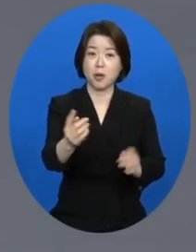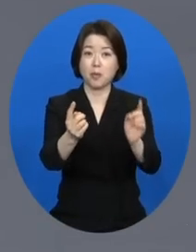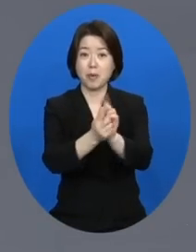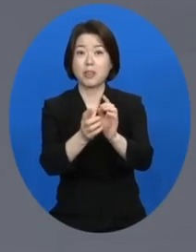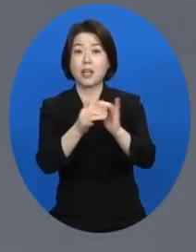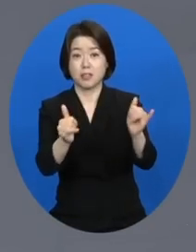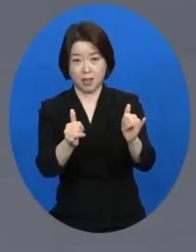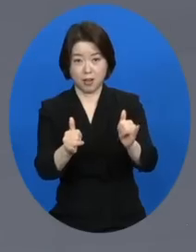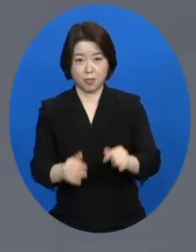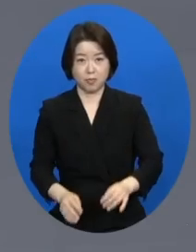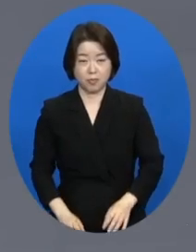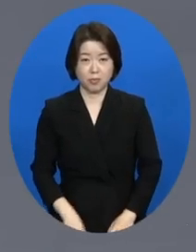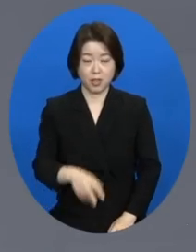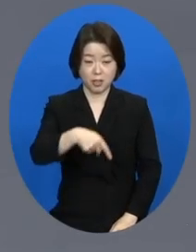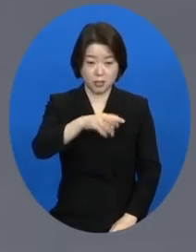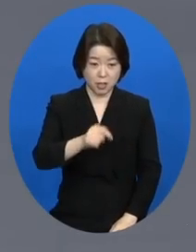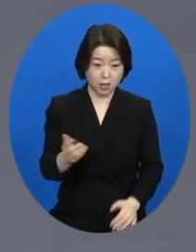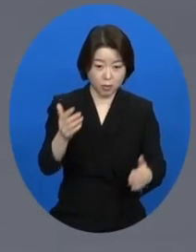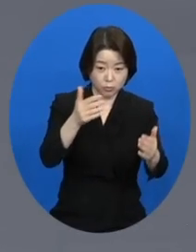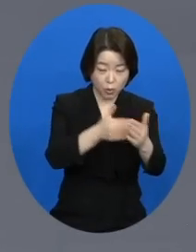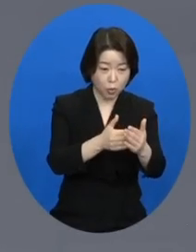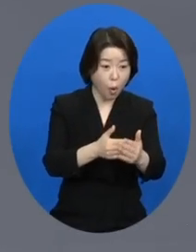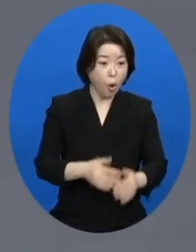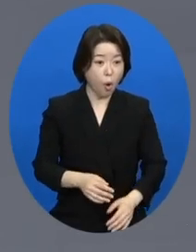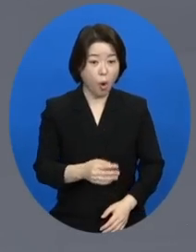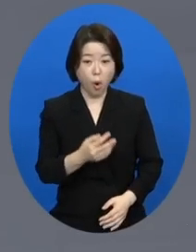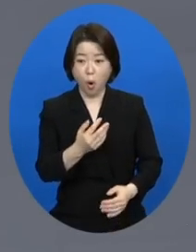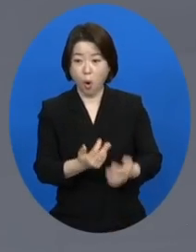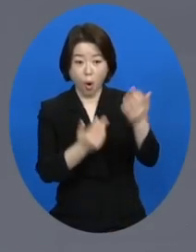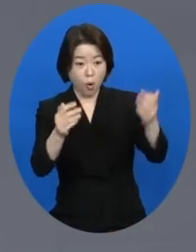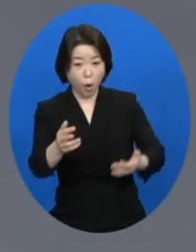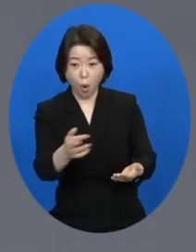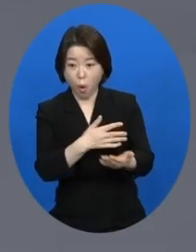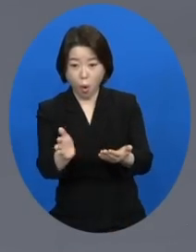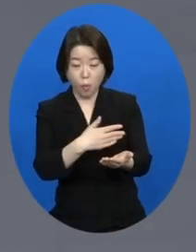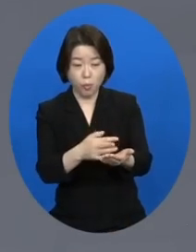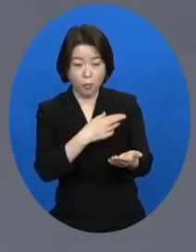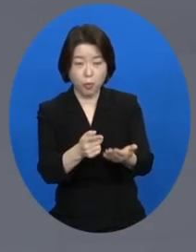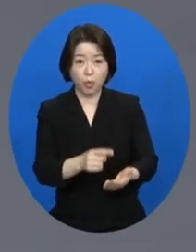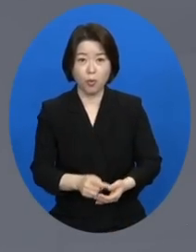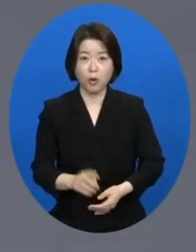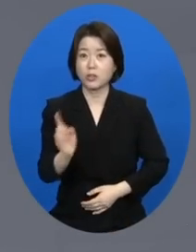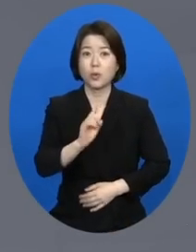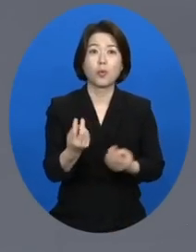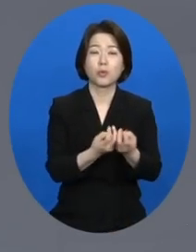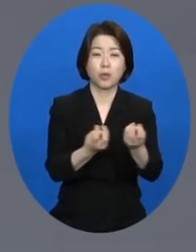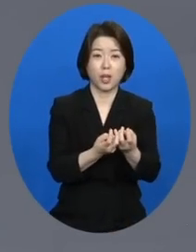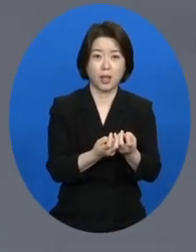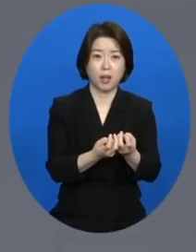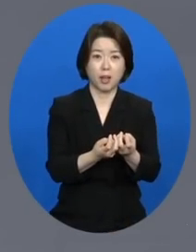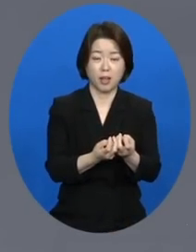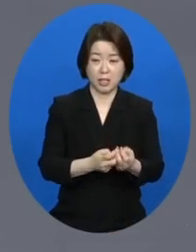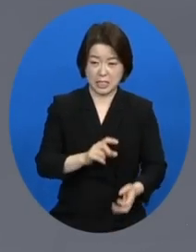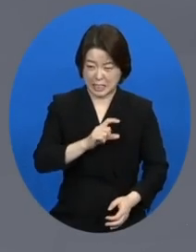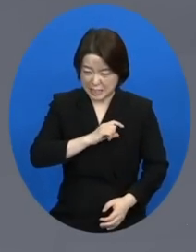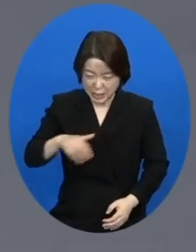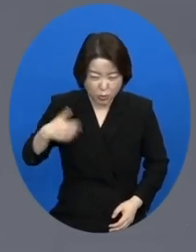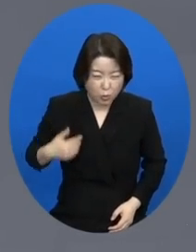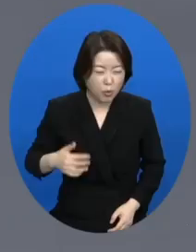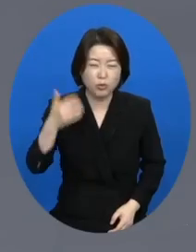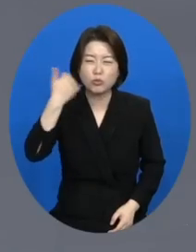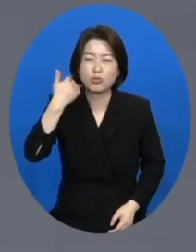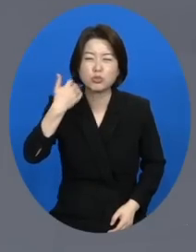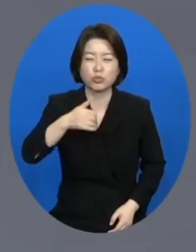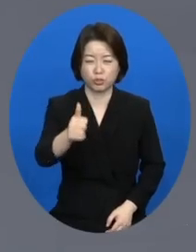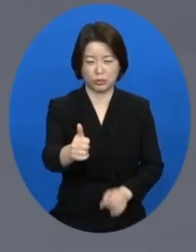말씀드린 것처럼 세겜에 갔는데 형들이 없었어요. 어떻게 할 거예요? 근데 이름도 없는 어떤 사람이